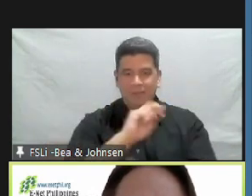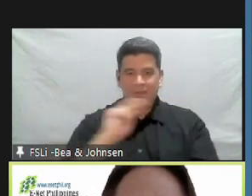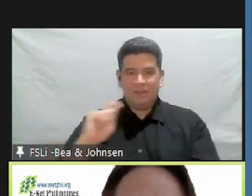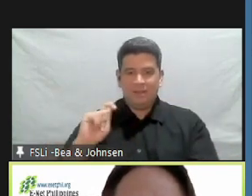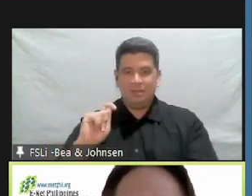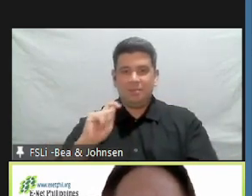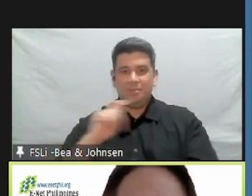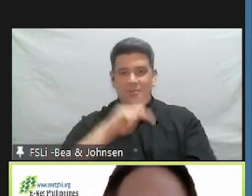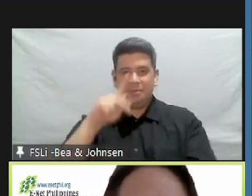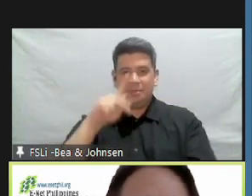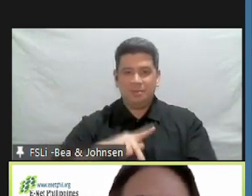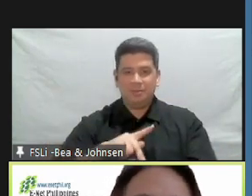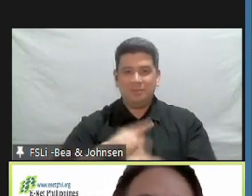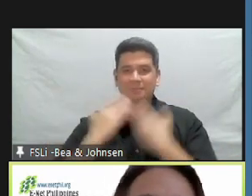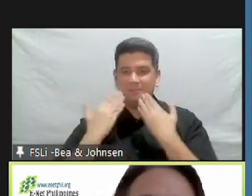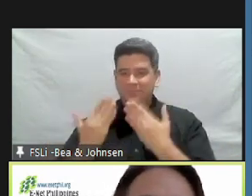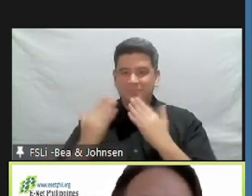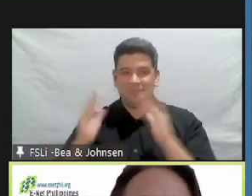Kaepang.